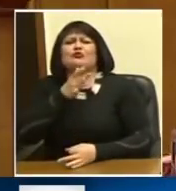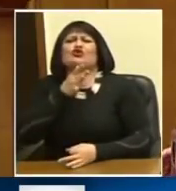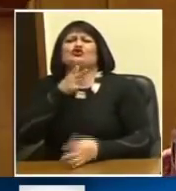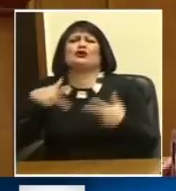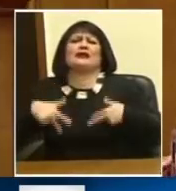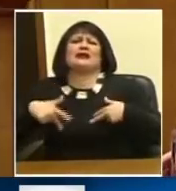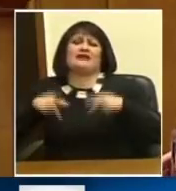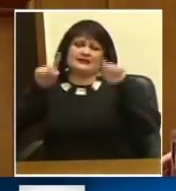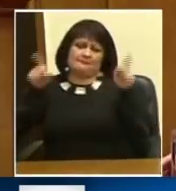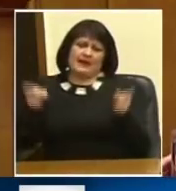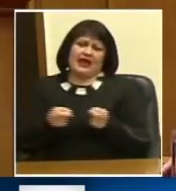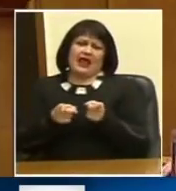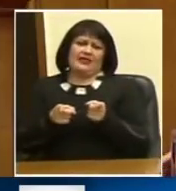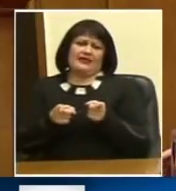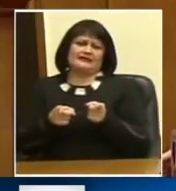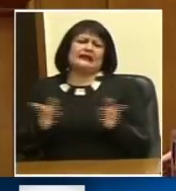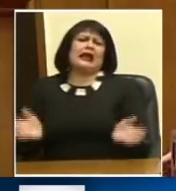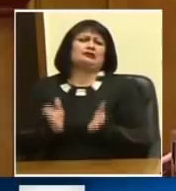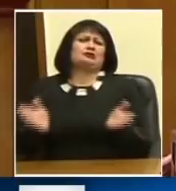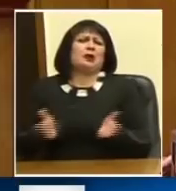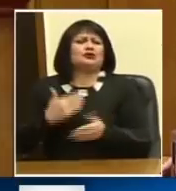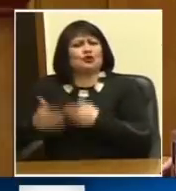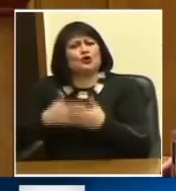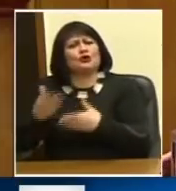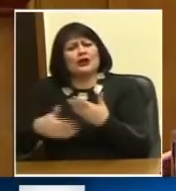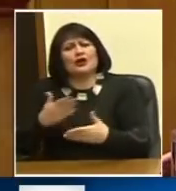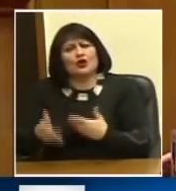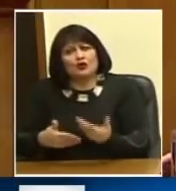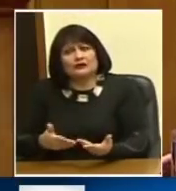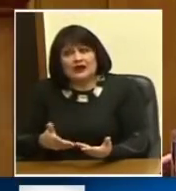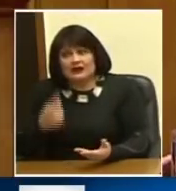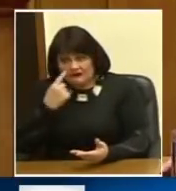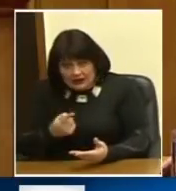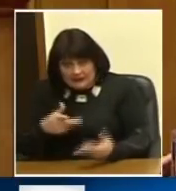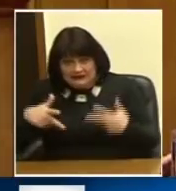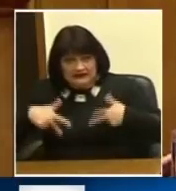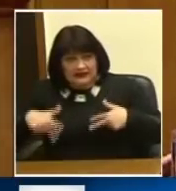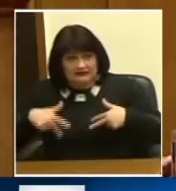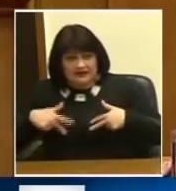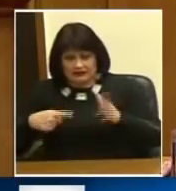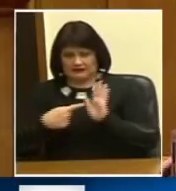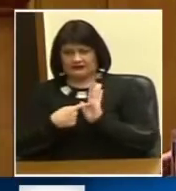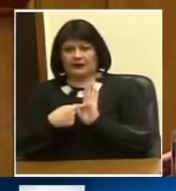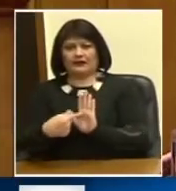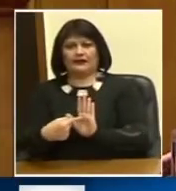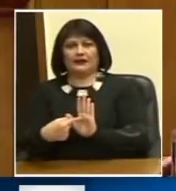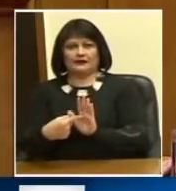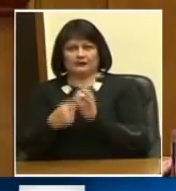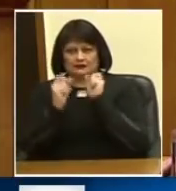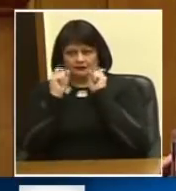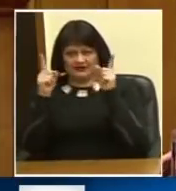Παρηγορηθήκατε όσο μπορούσατε, περνάνε τα χρόνια και η κυβέρνηση δείχνει μια πρωτοφανή